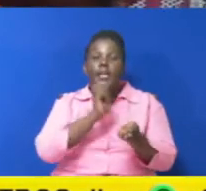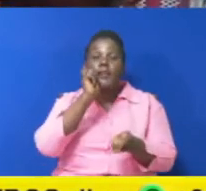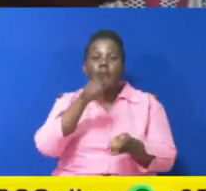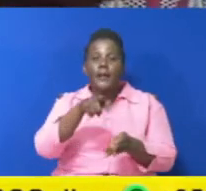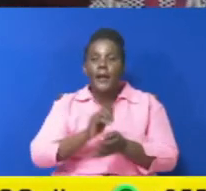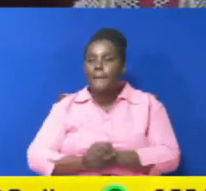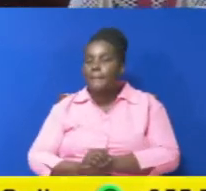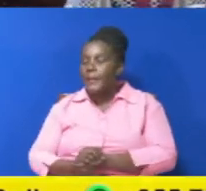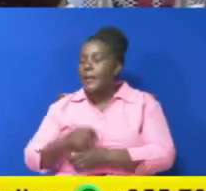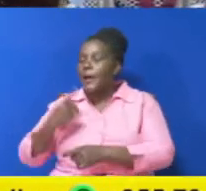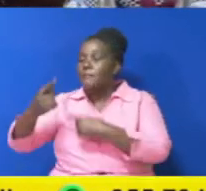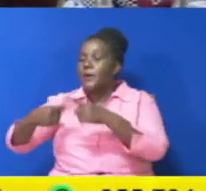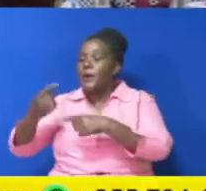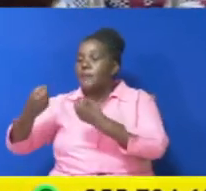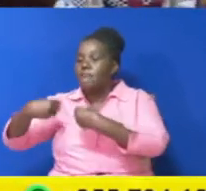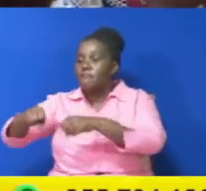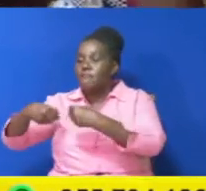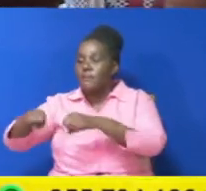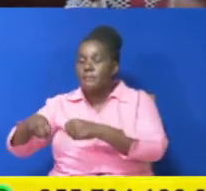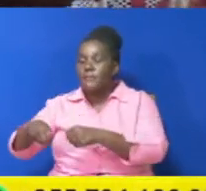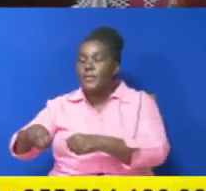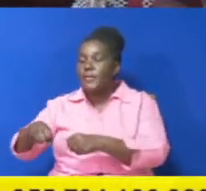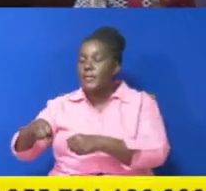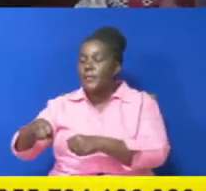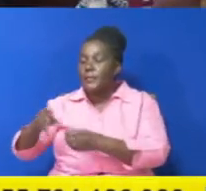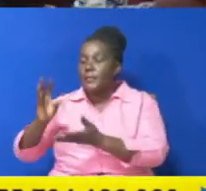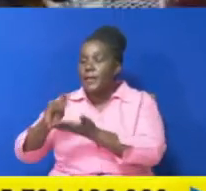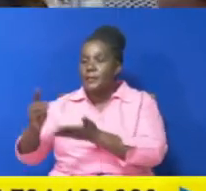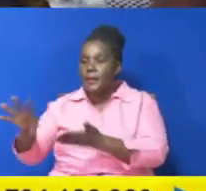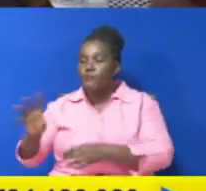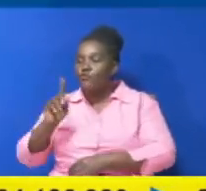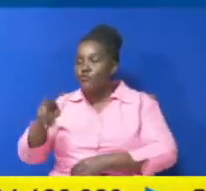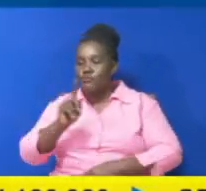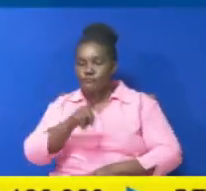na mradi wa pikipiki jijini Dar es Salaam.